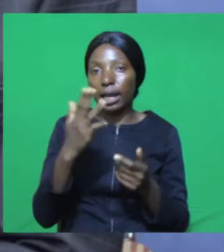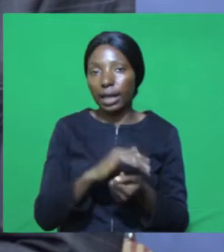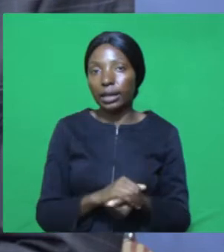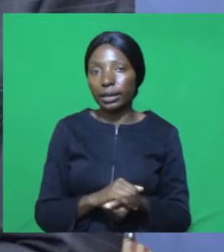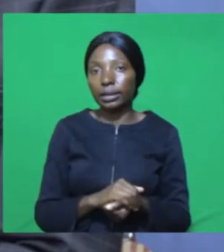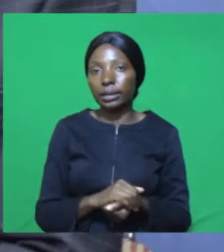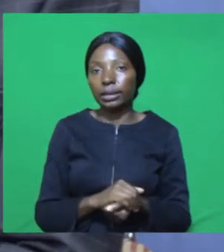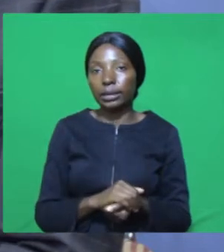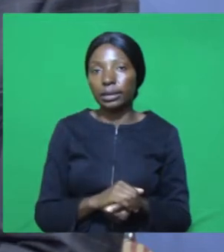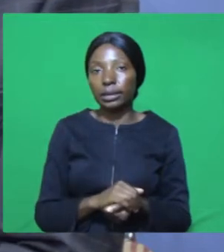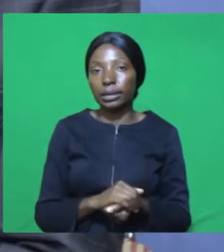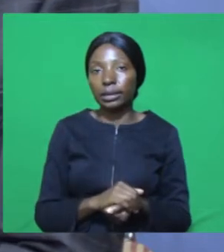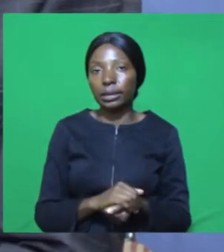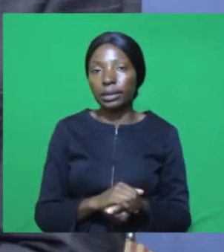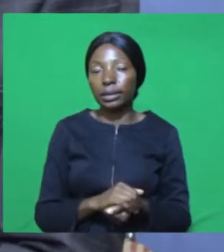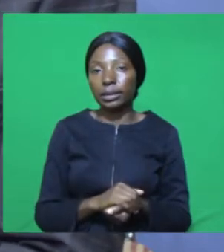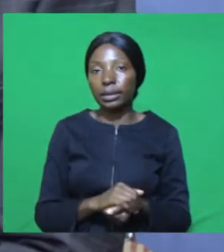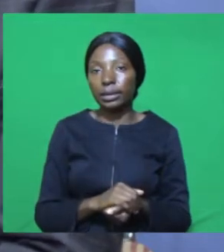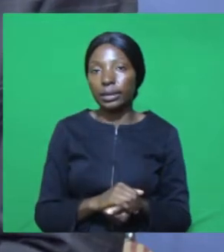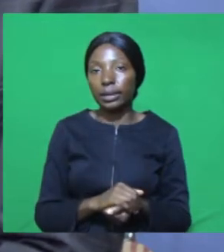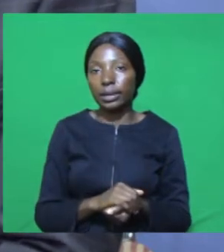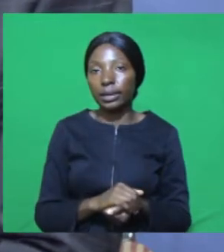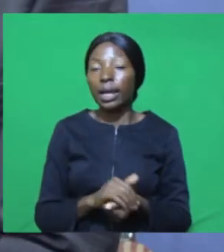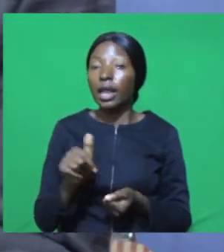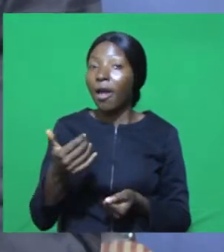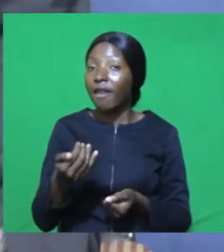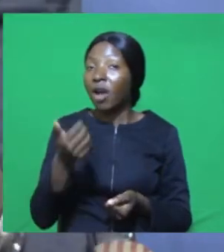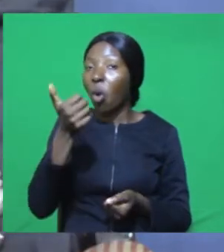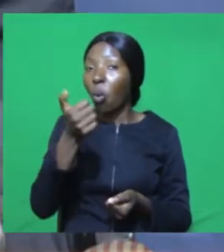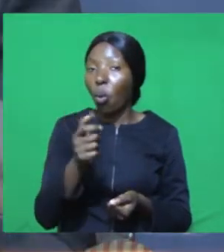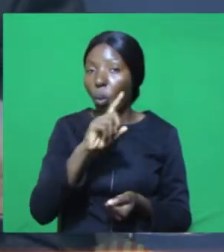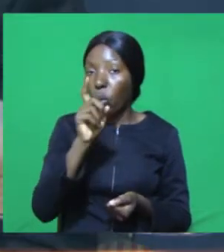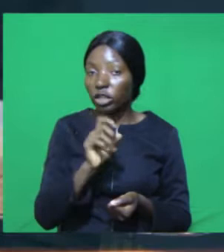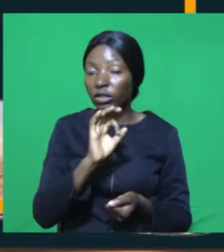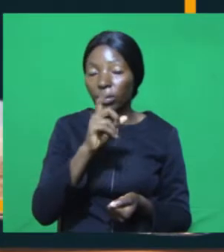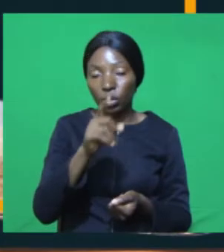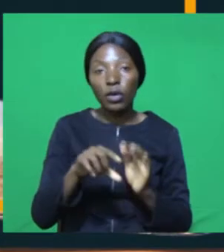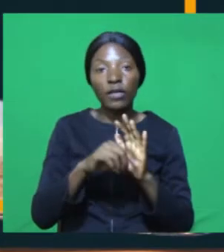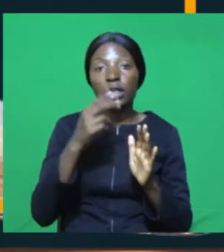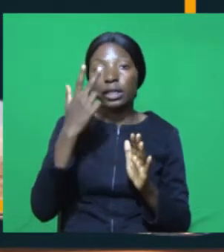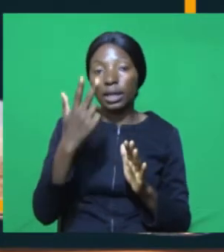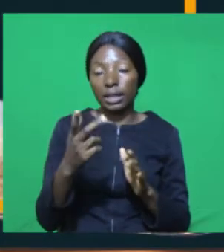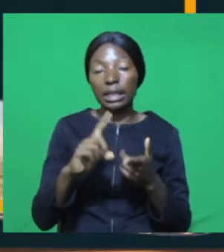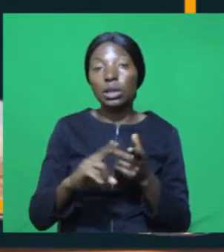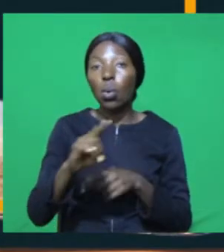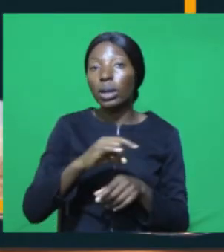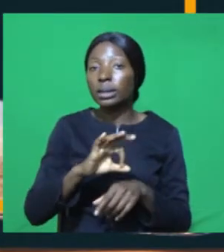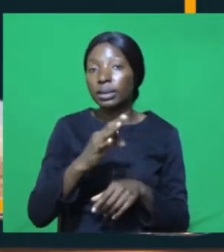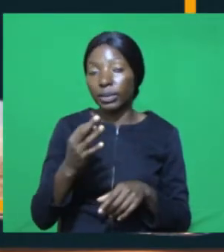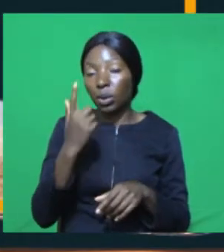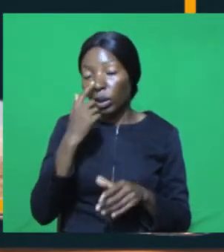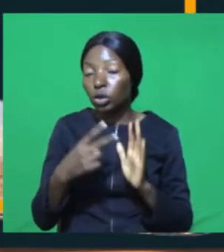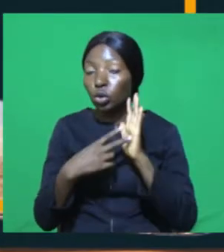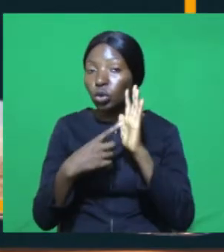muzondiyokidza tikanzi wakambo ndoda kukubvunzai mubvunzo wandafunga pandayo iringa vhesi vhesi 8 na9 mweya mutsvene